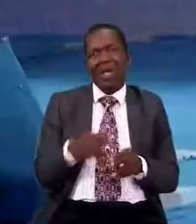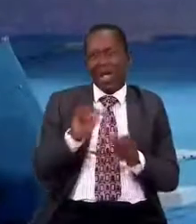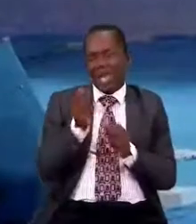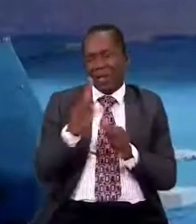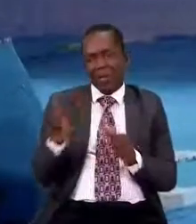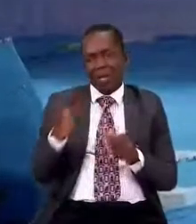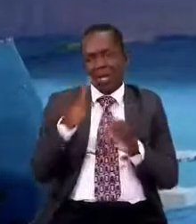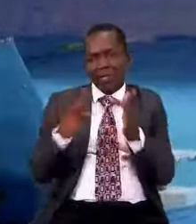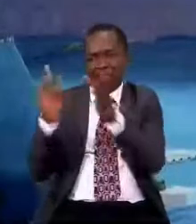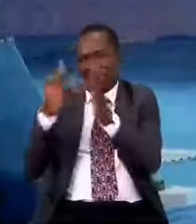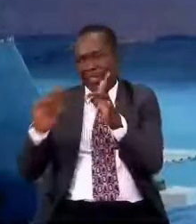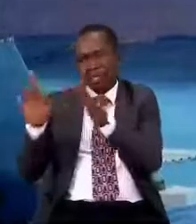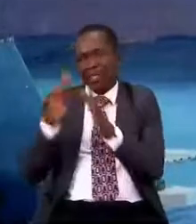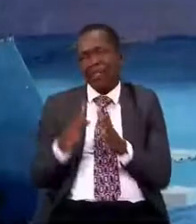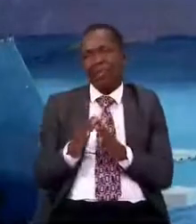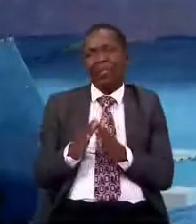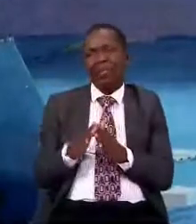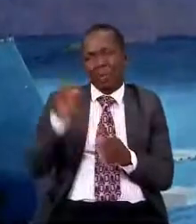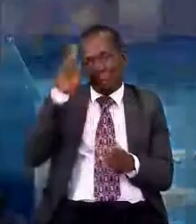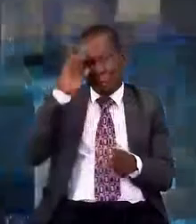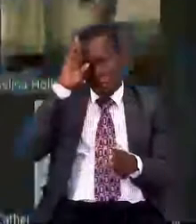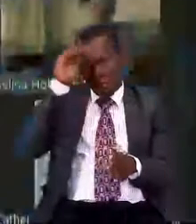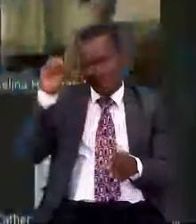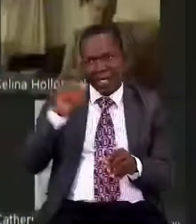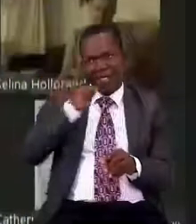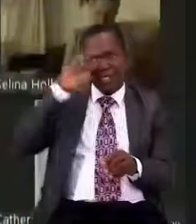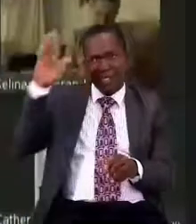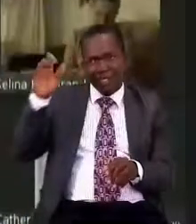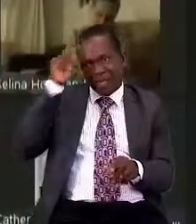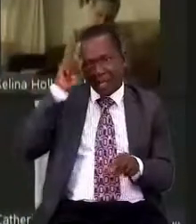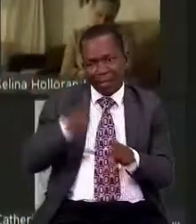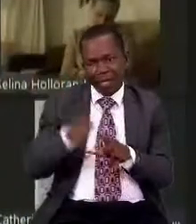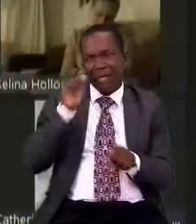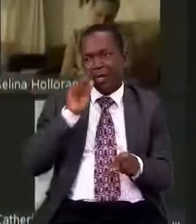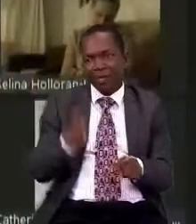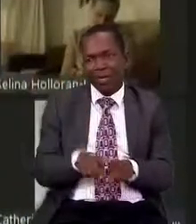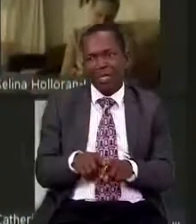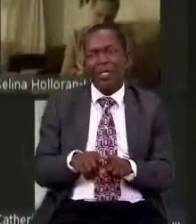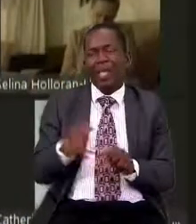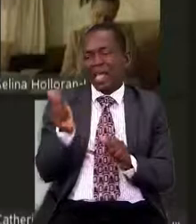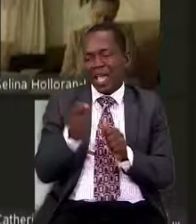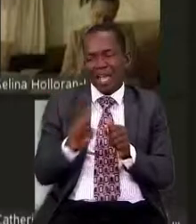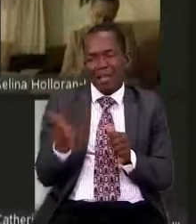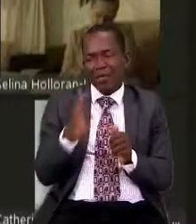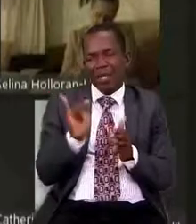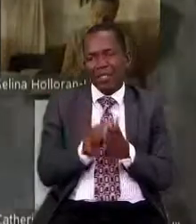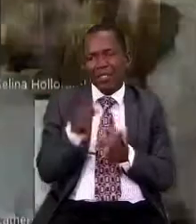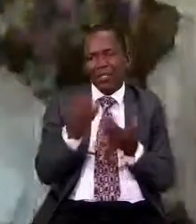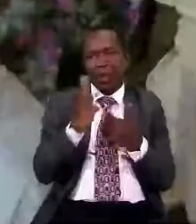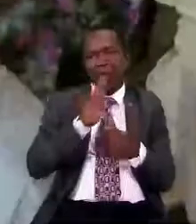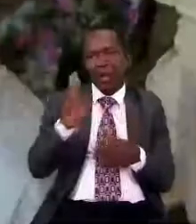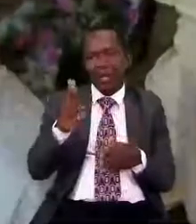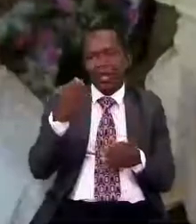où vous vous trouvez, le nom précieux est disponible pour vous délivrer des pires,